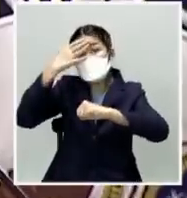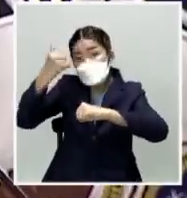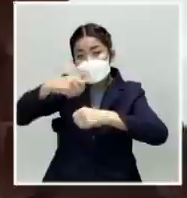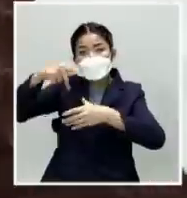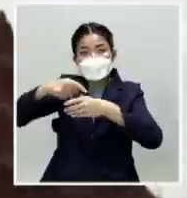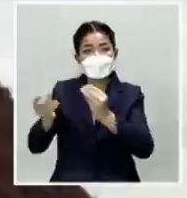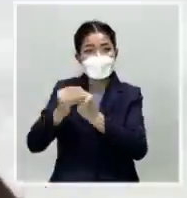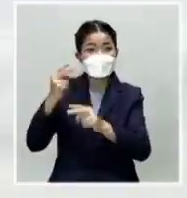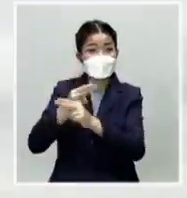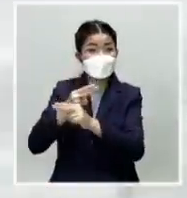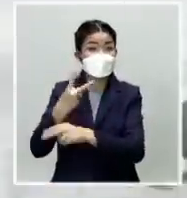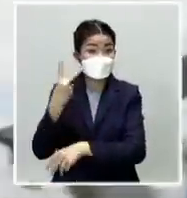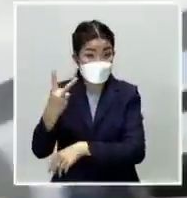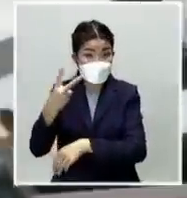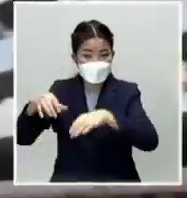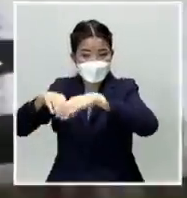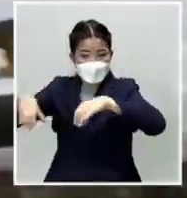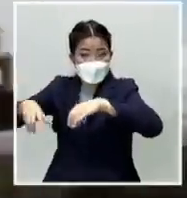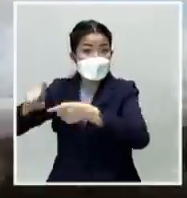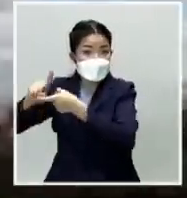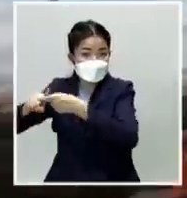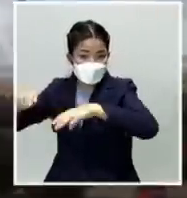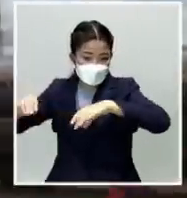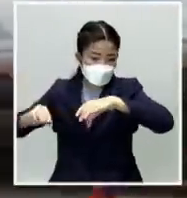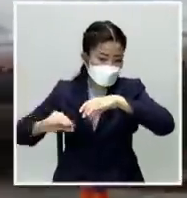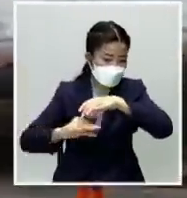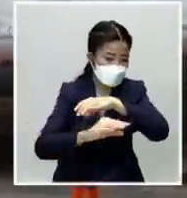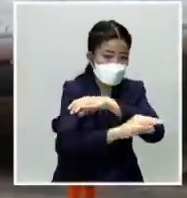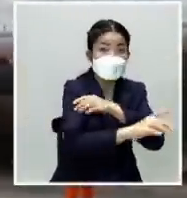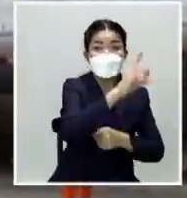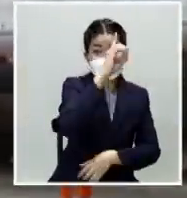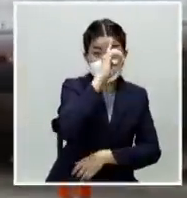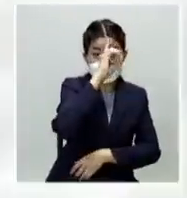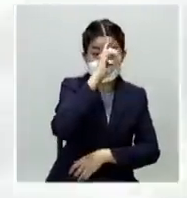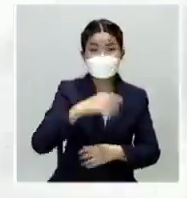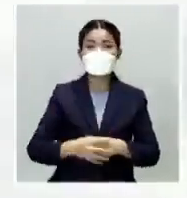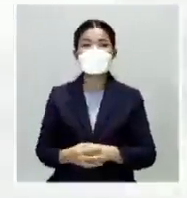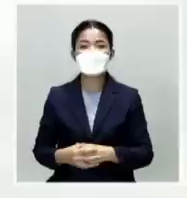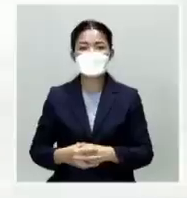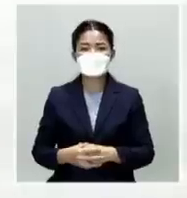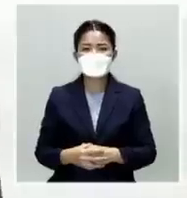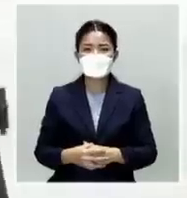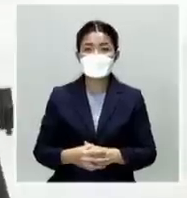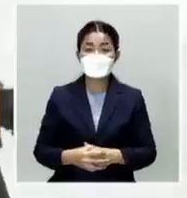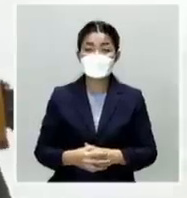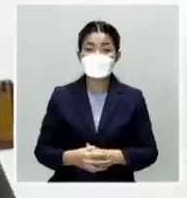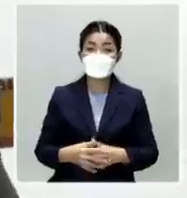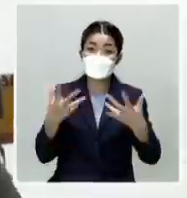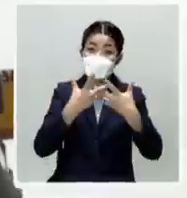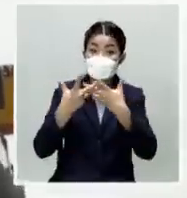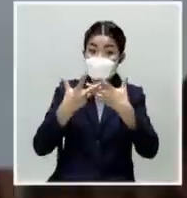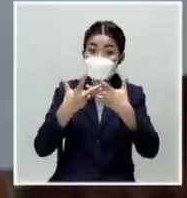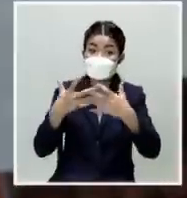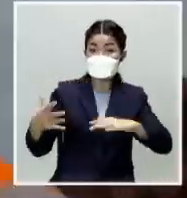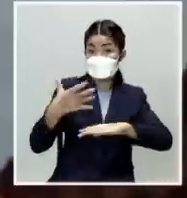เท่าจากรัสเซียตรงไปยังเยอรมนีโดยอ้อมยูเครนลงทะเลบอลติกค่ะท่ามกลางคำถามที่ตามมาว่าแล้วสหรัฐมีอำน